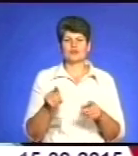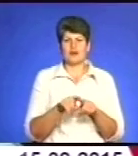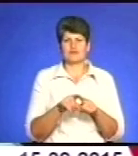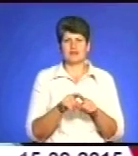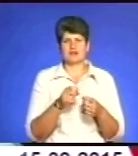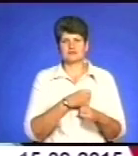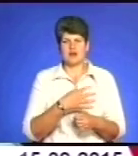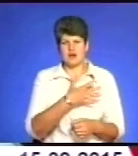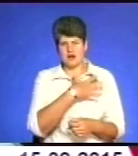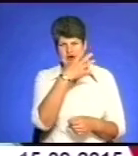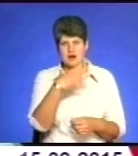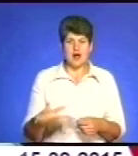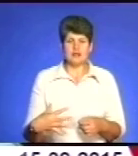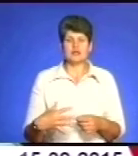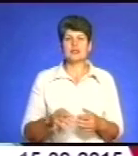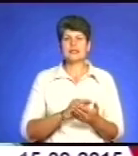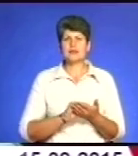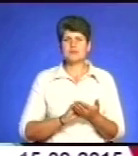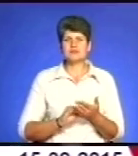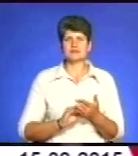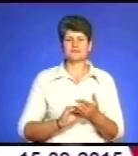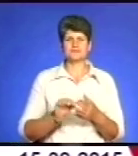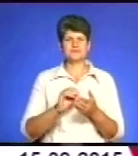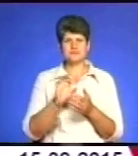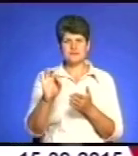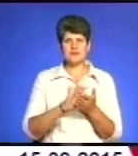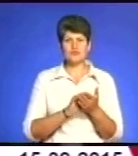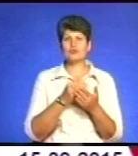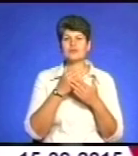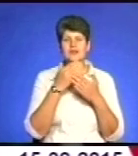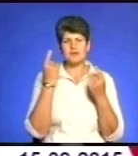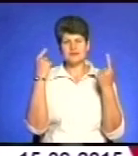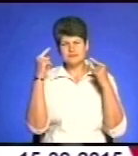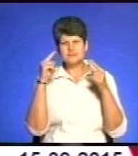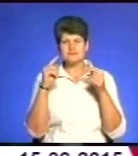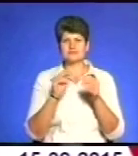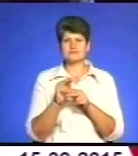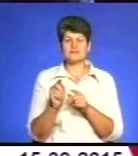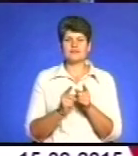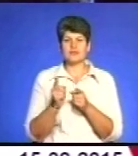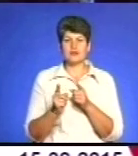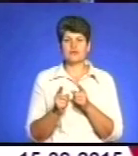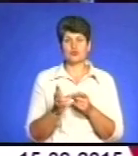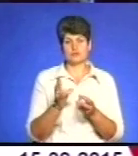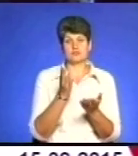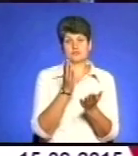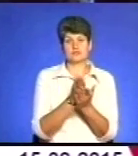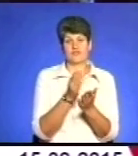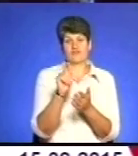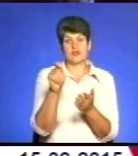рана. Роман написаний по гарячих слідах. У ньому нема ще постпереосмислення. У ньому війна, як вона